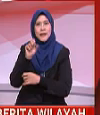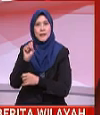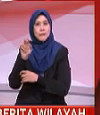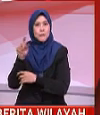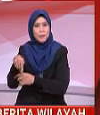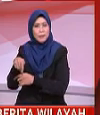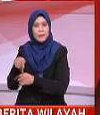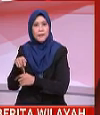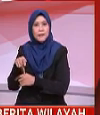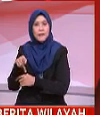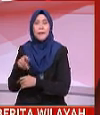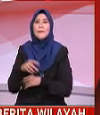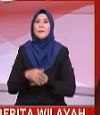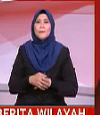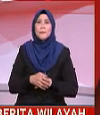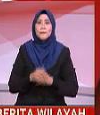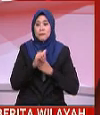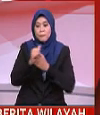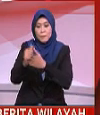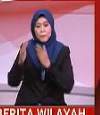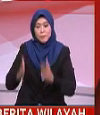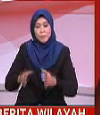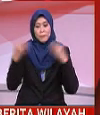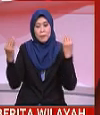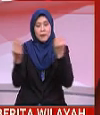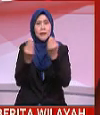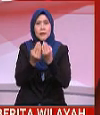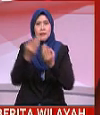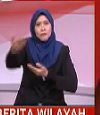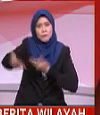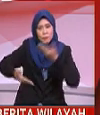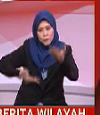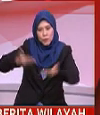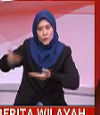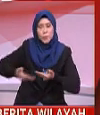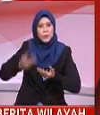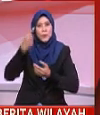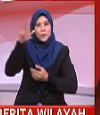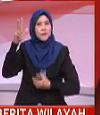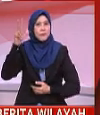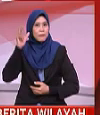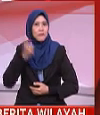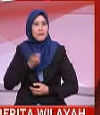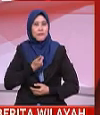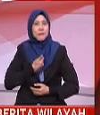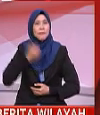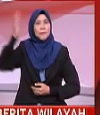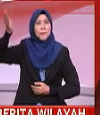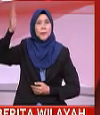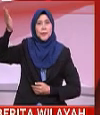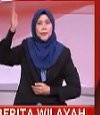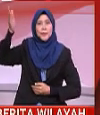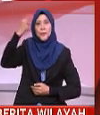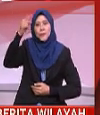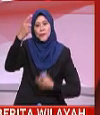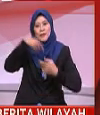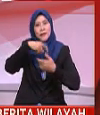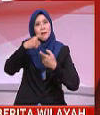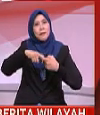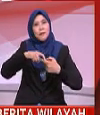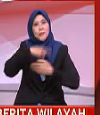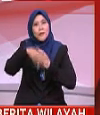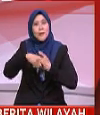KPT Prihatin. Pemimpin masyarakat di negeri ini dijemput untuk mendengar sendiri sesi taklimat berkaitan